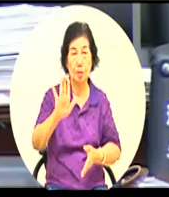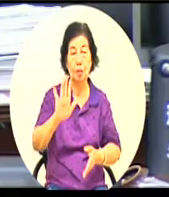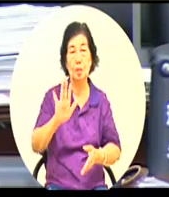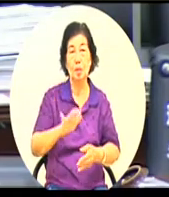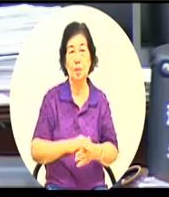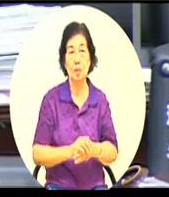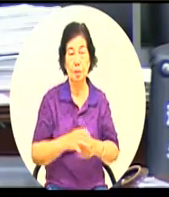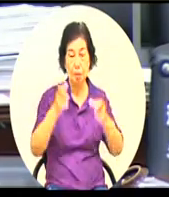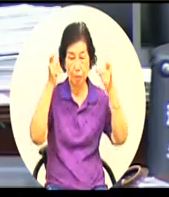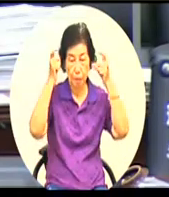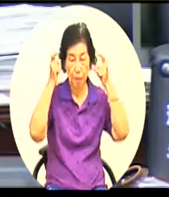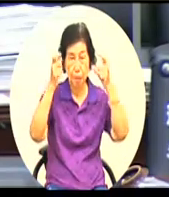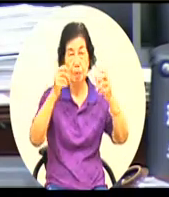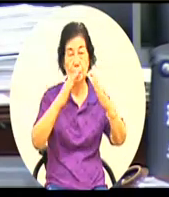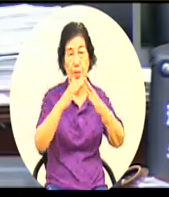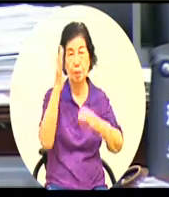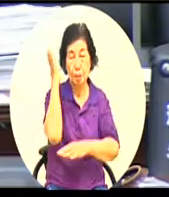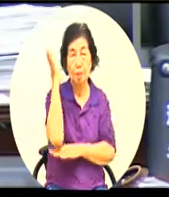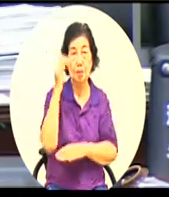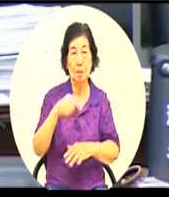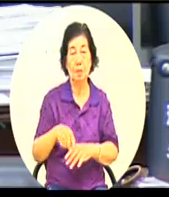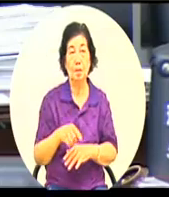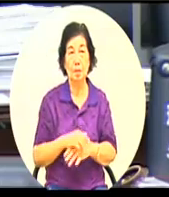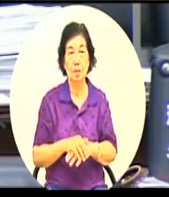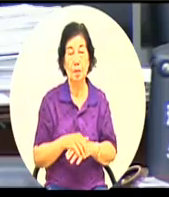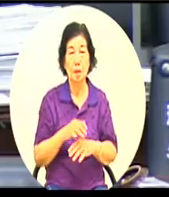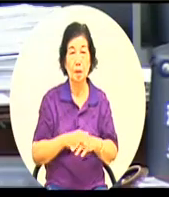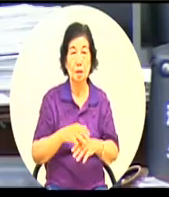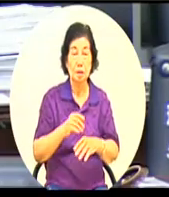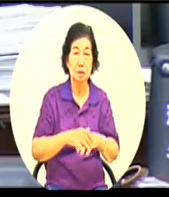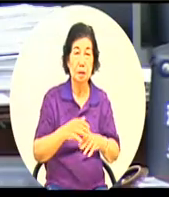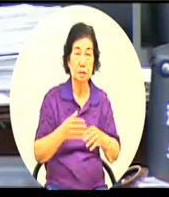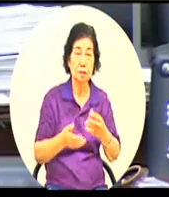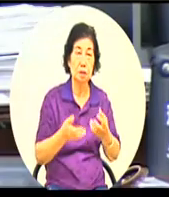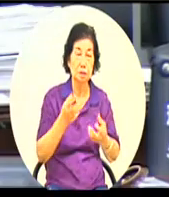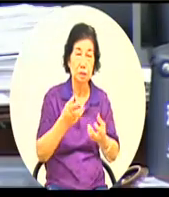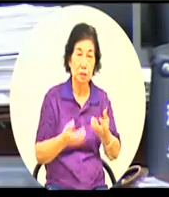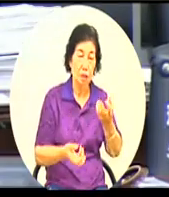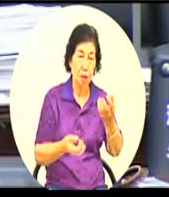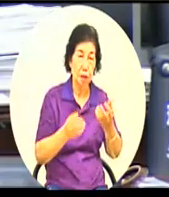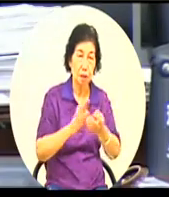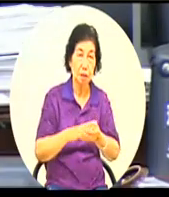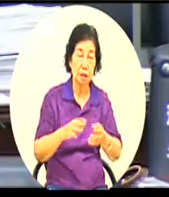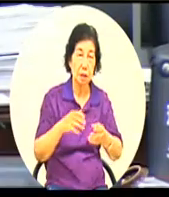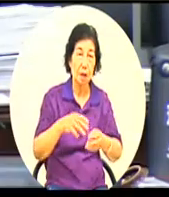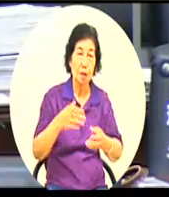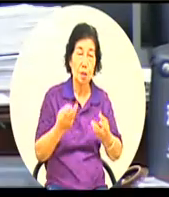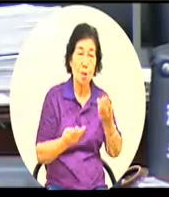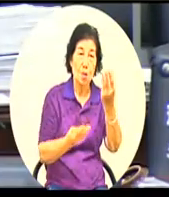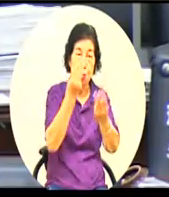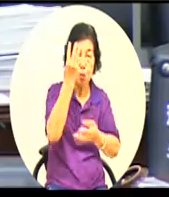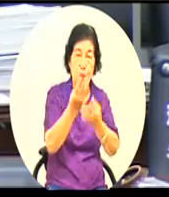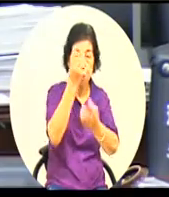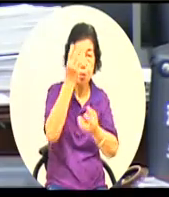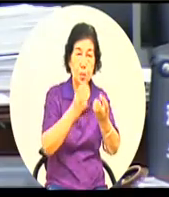高雄市政府。放一个烟火，二十分过十七秒。